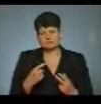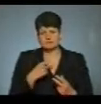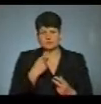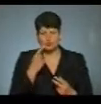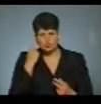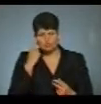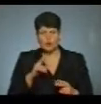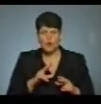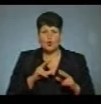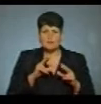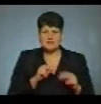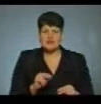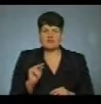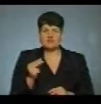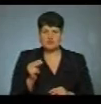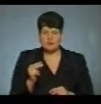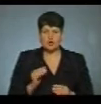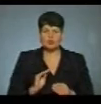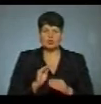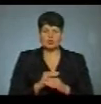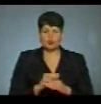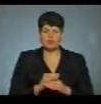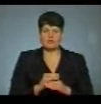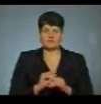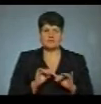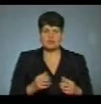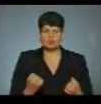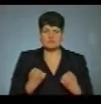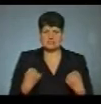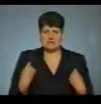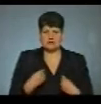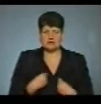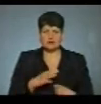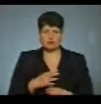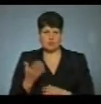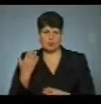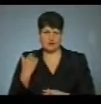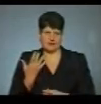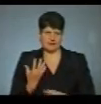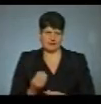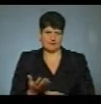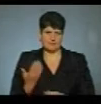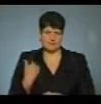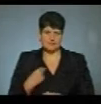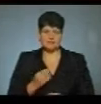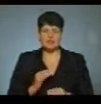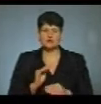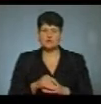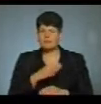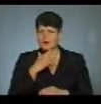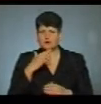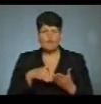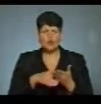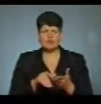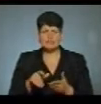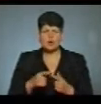також додаткові поставки і засобів захисту, такі, якби були попередні буквально декілька днів тому. Я додам, що багато волонтерських